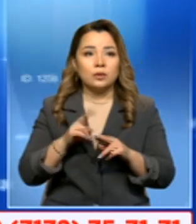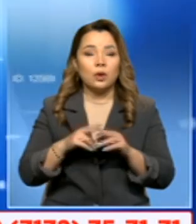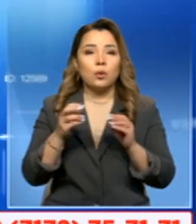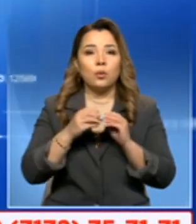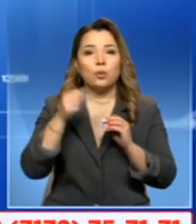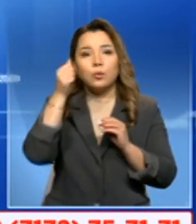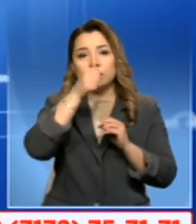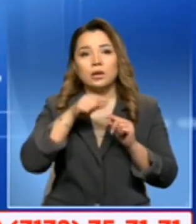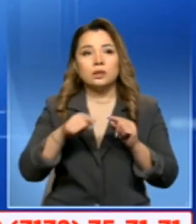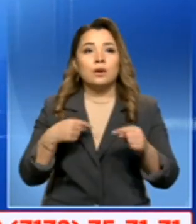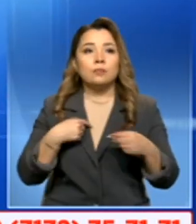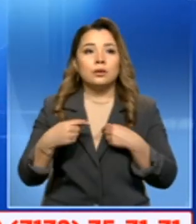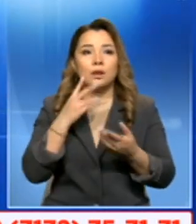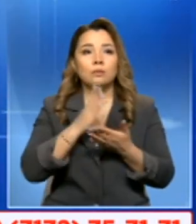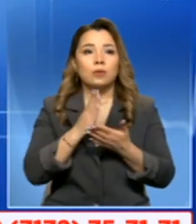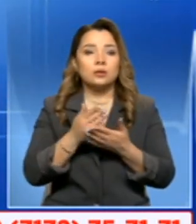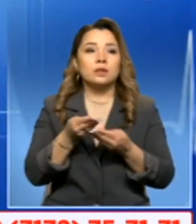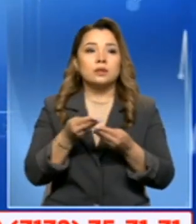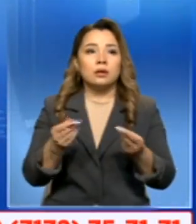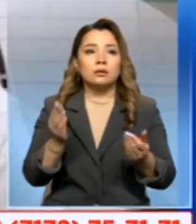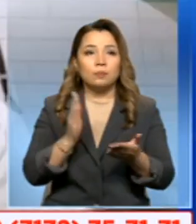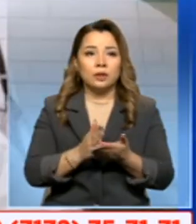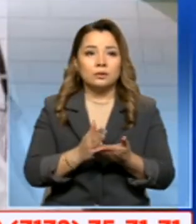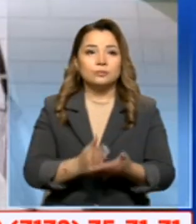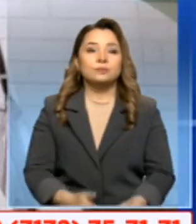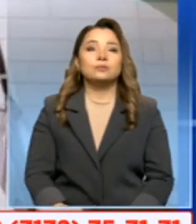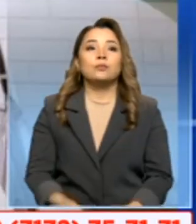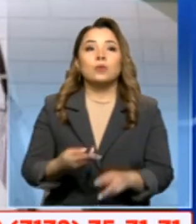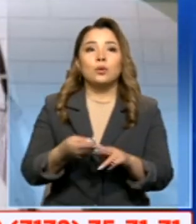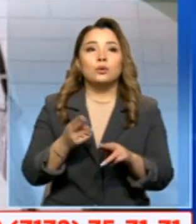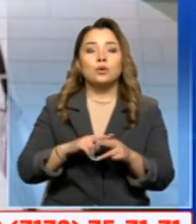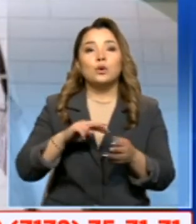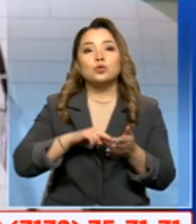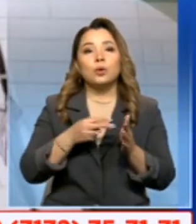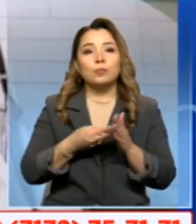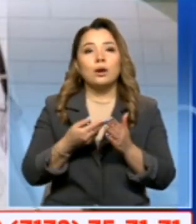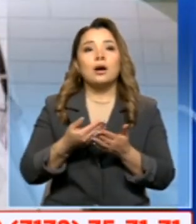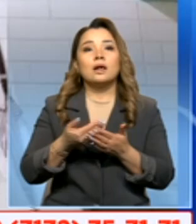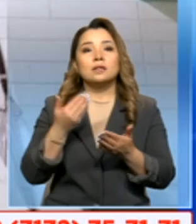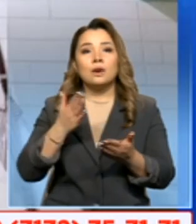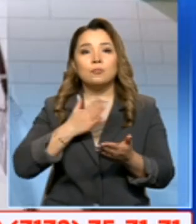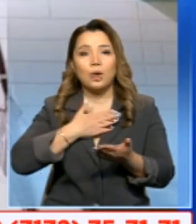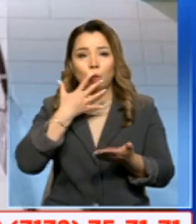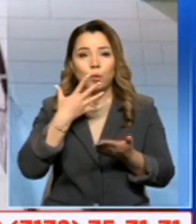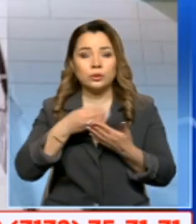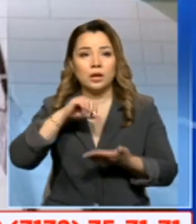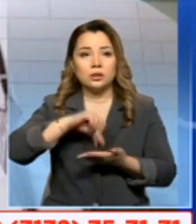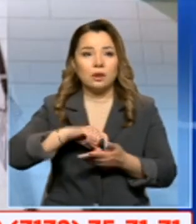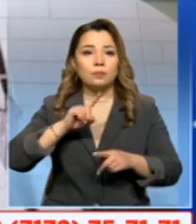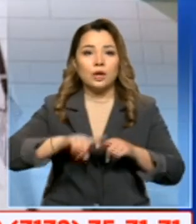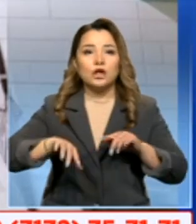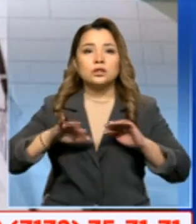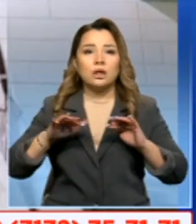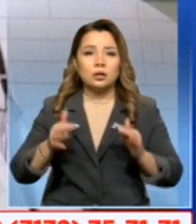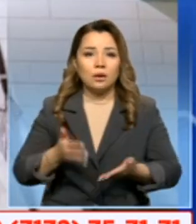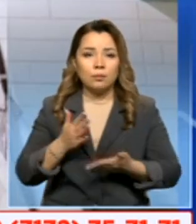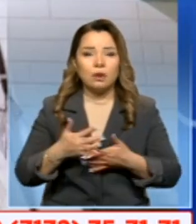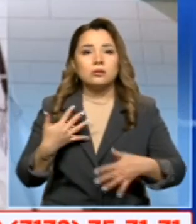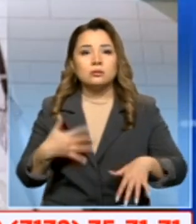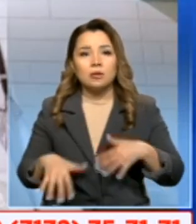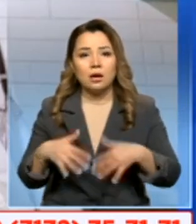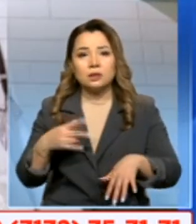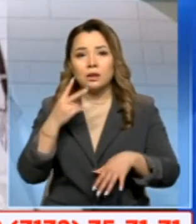жылдың көлемінде мазалайтын, ол да кеттім. Осы жобаға қатысардан алдын, мен өзім тез шаршап қалатын едім,